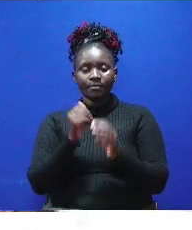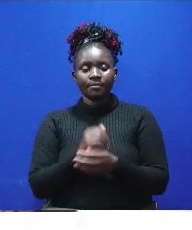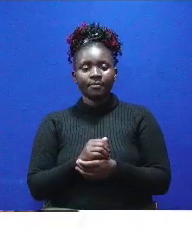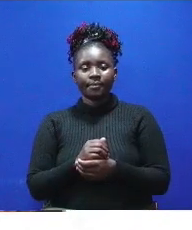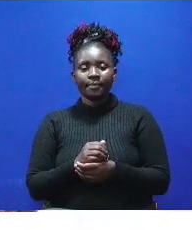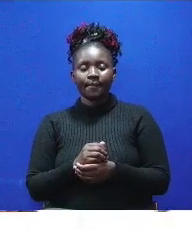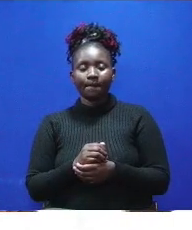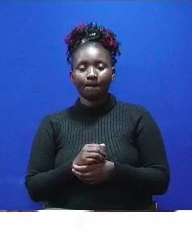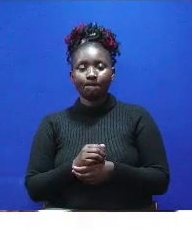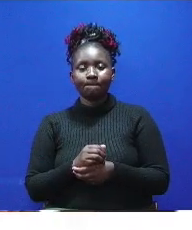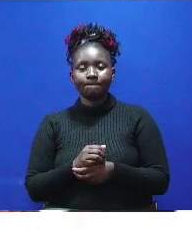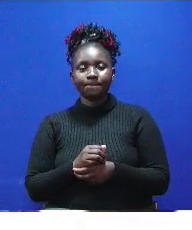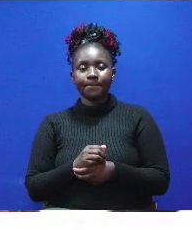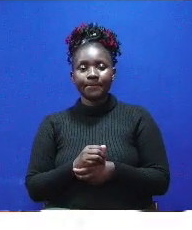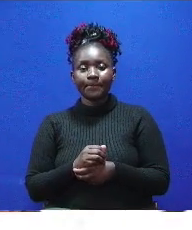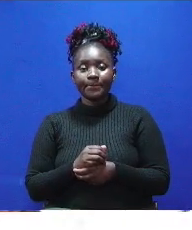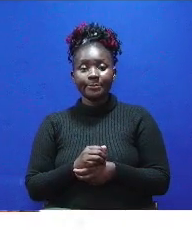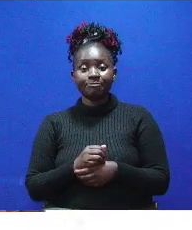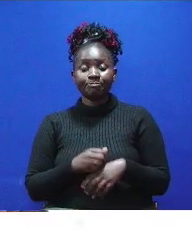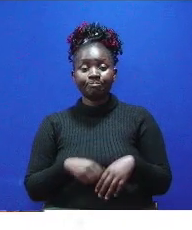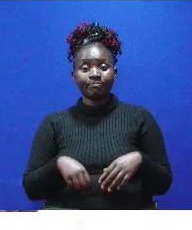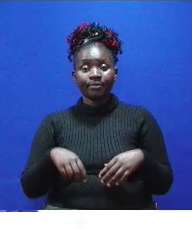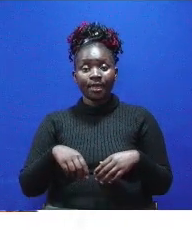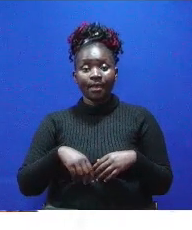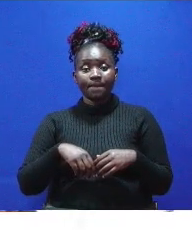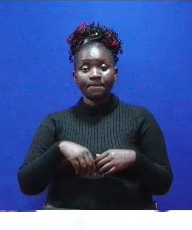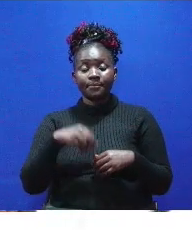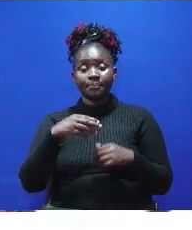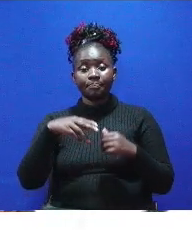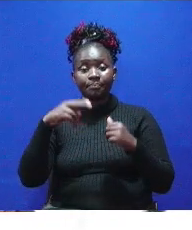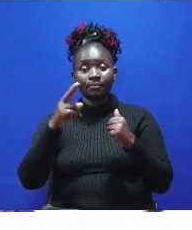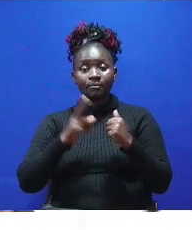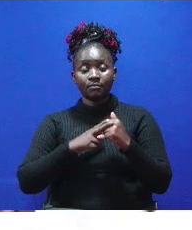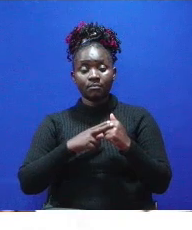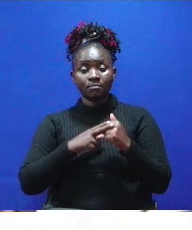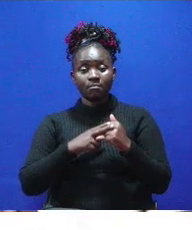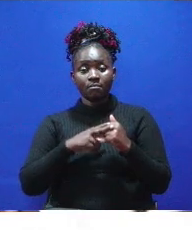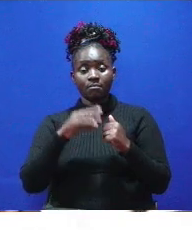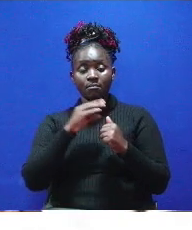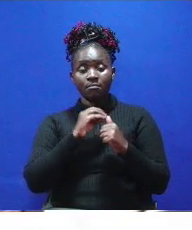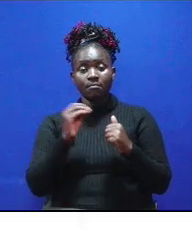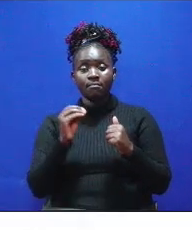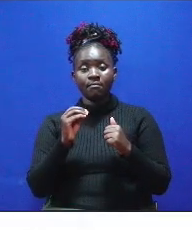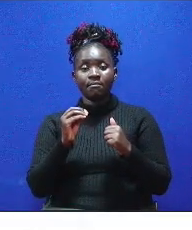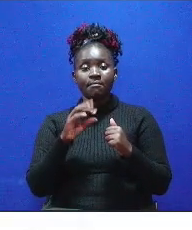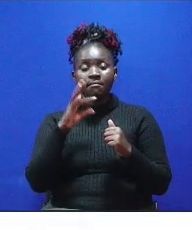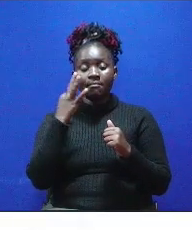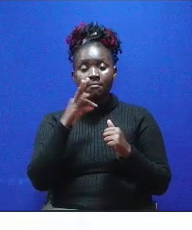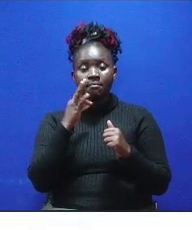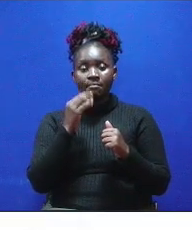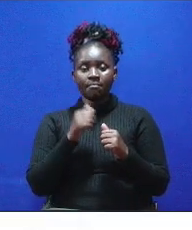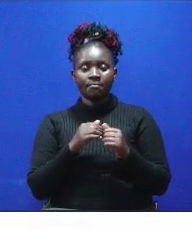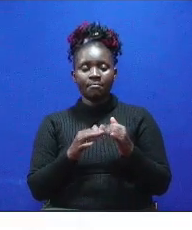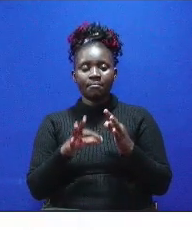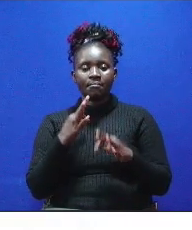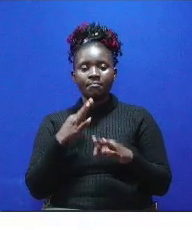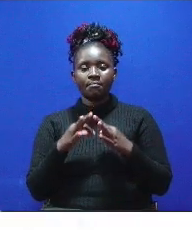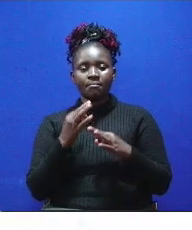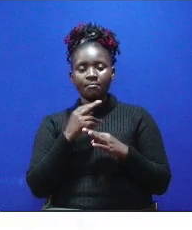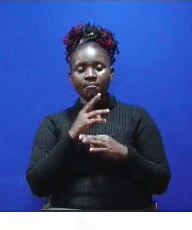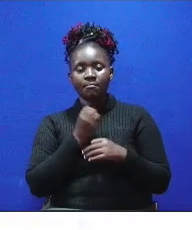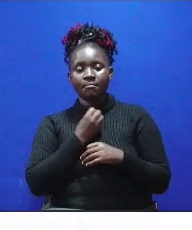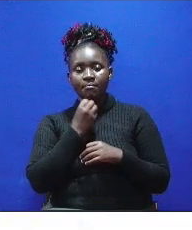miche 700. Tumepatia shule mbalimbali hiyo miti ya matunda. Nonya ogukulira